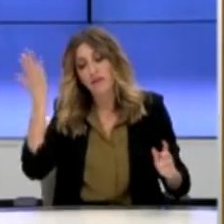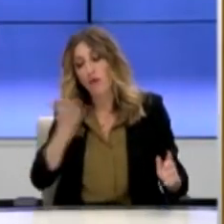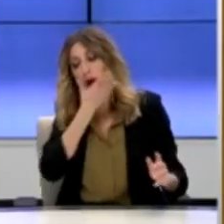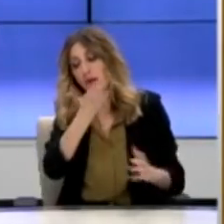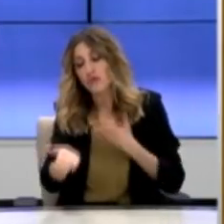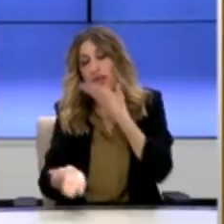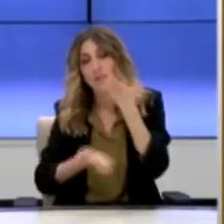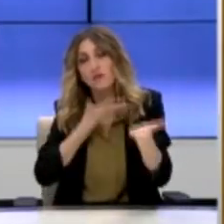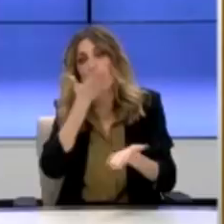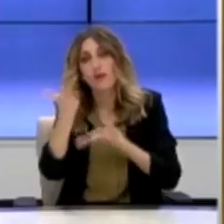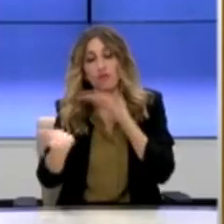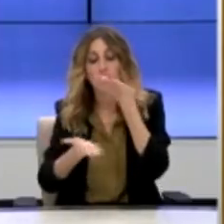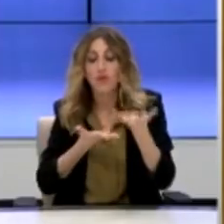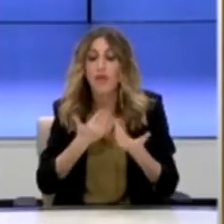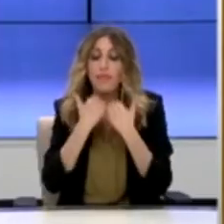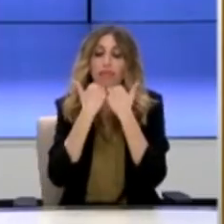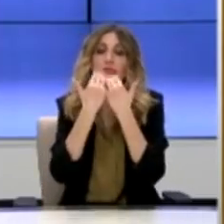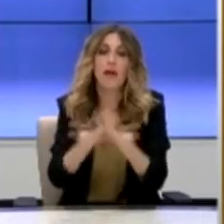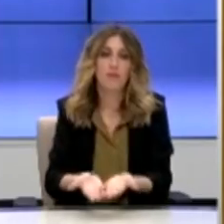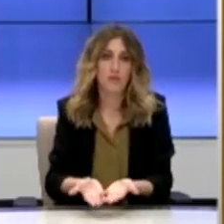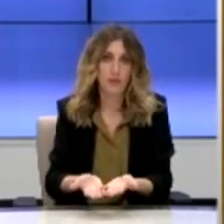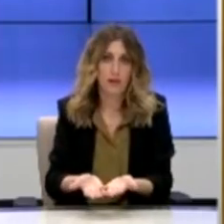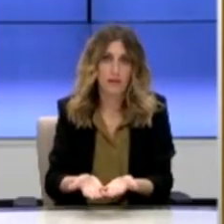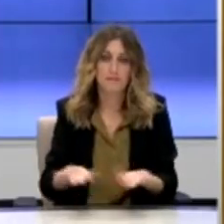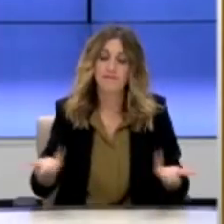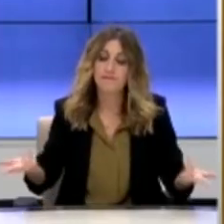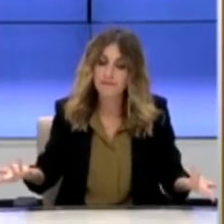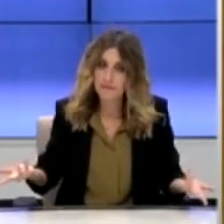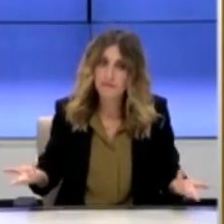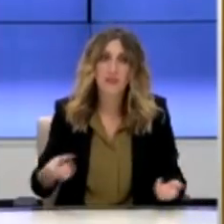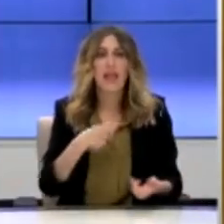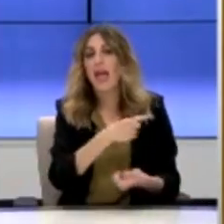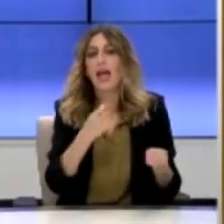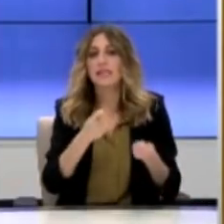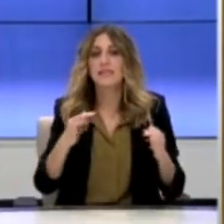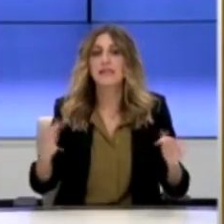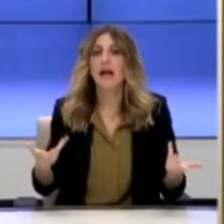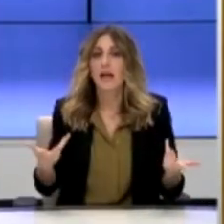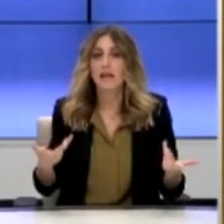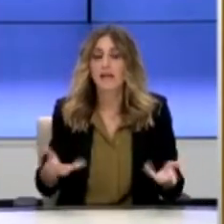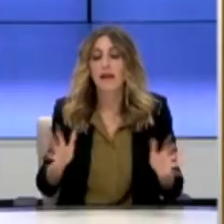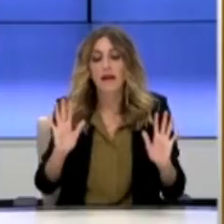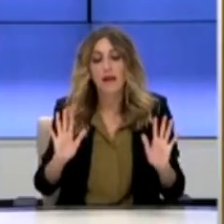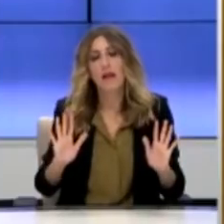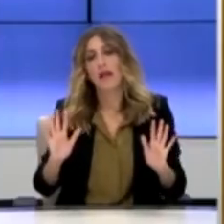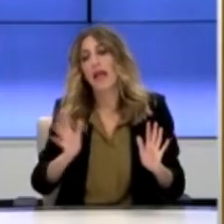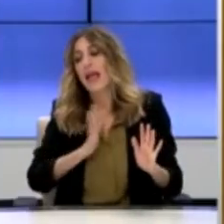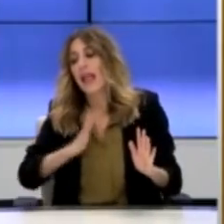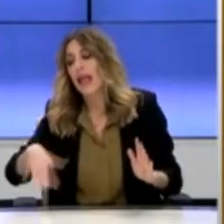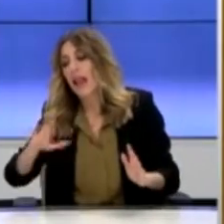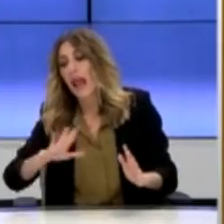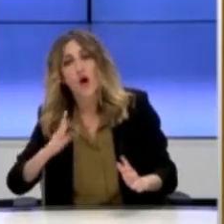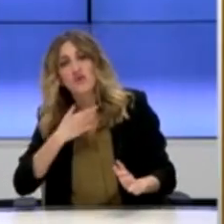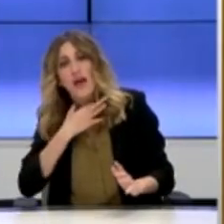κόστος. Αντί να προσαρμόζετε το σύστημα υγείας στις λαϊκές ανάγκες, εσείς το κάνετε ανάποδα. προσαρμόζεται